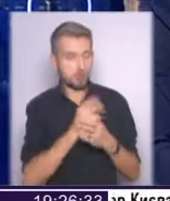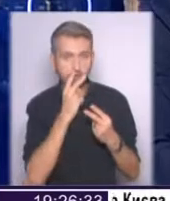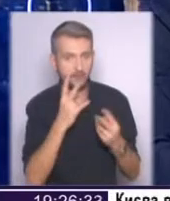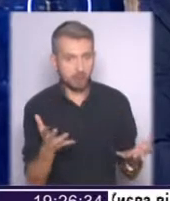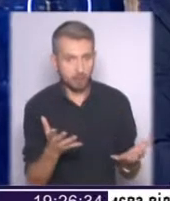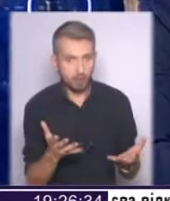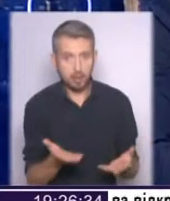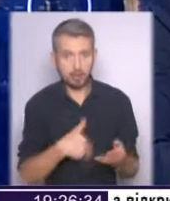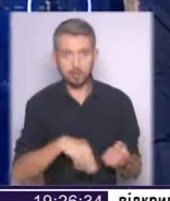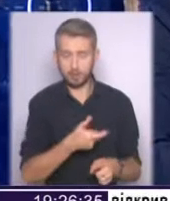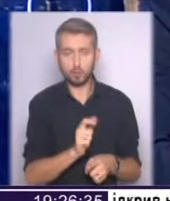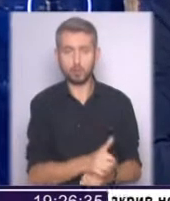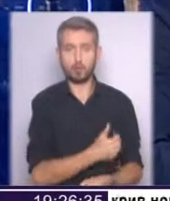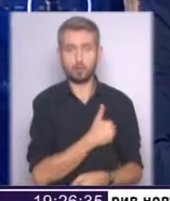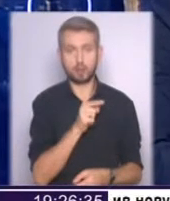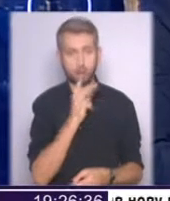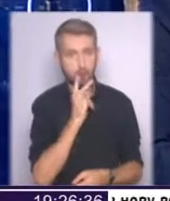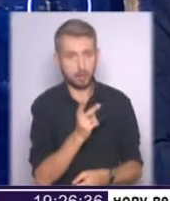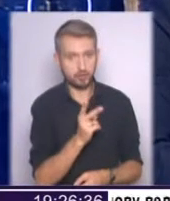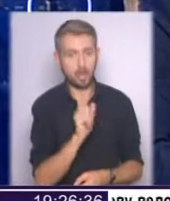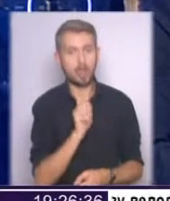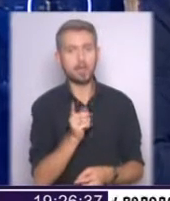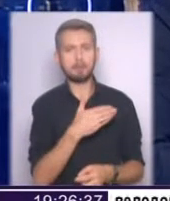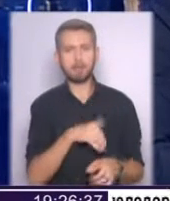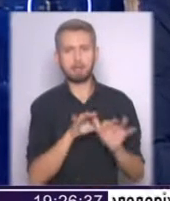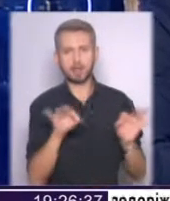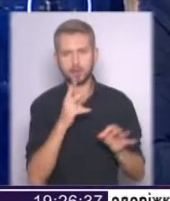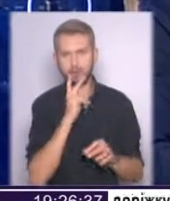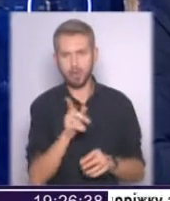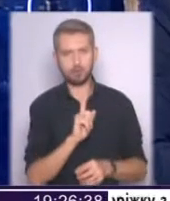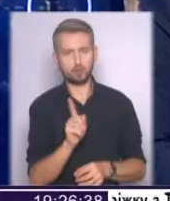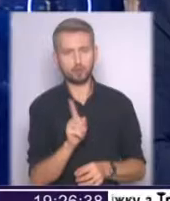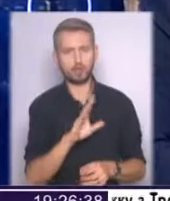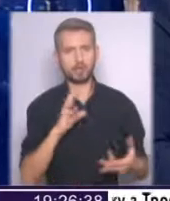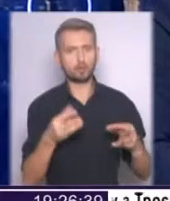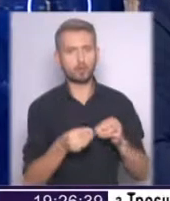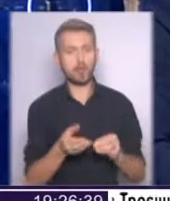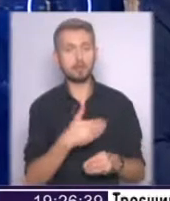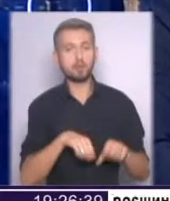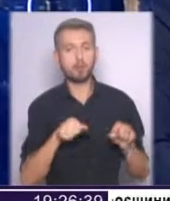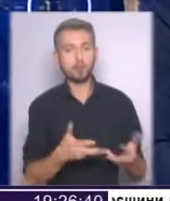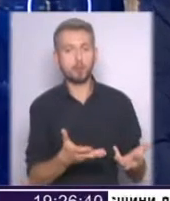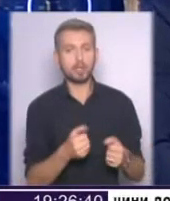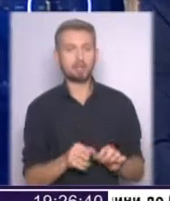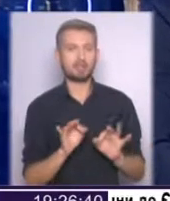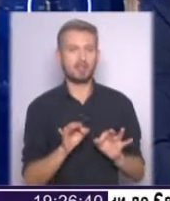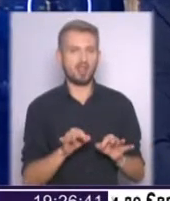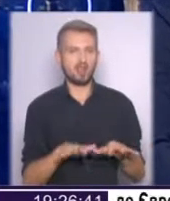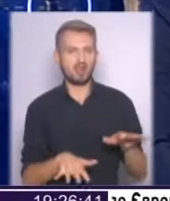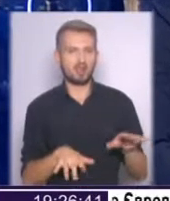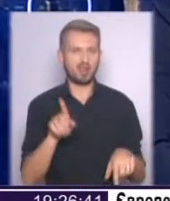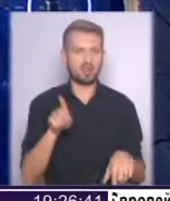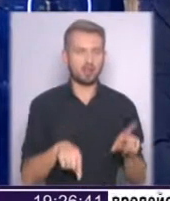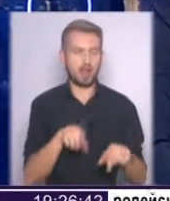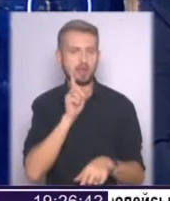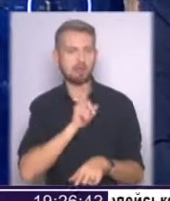жаль. Нам би всім дуже хотілося б його побачити. Але ми прекрасно бачимо, що в результаті ми можемо отримати хіба хитке